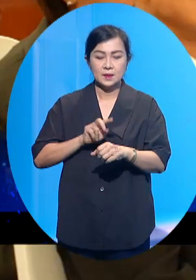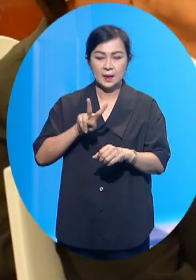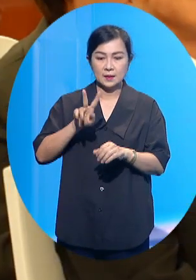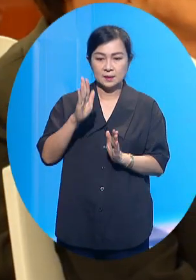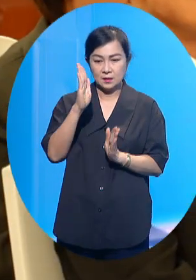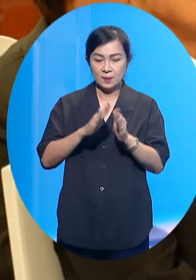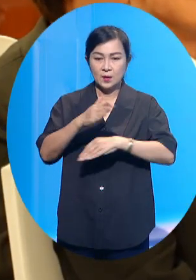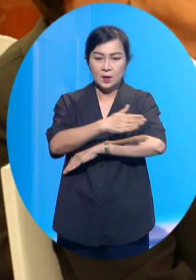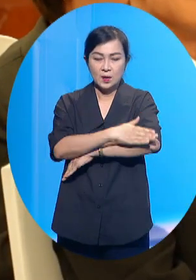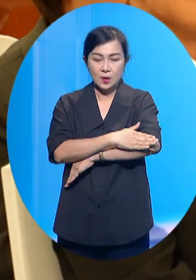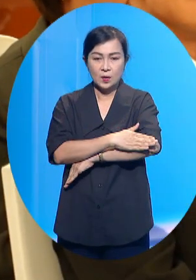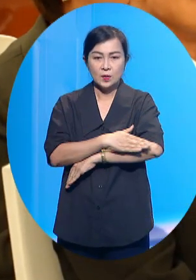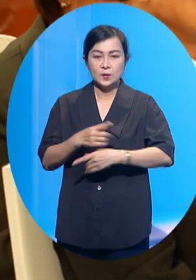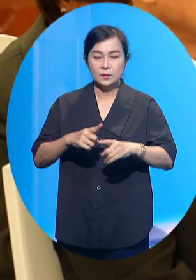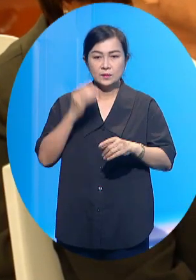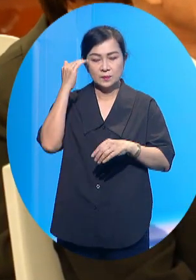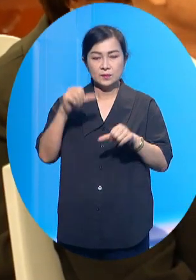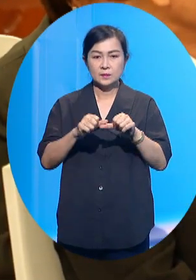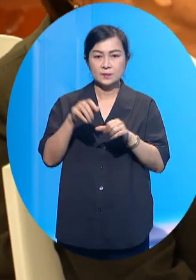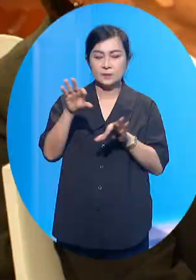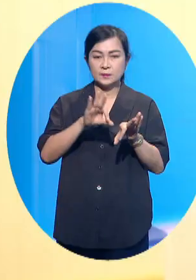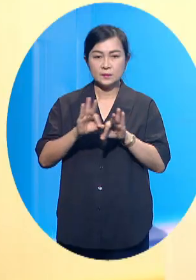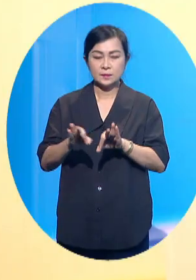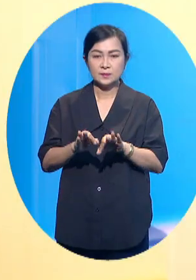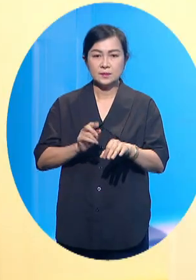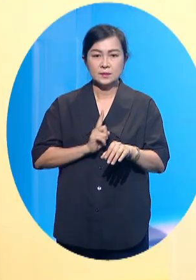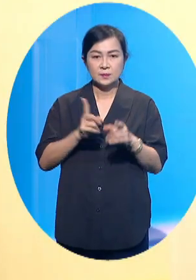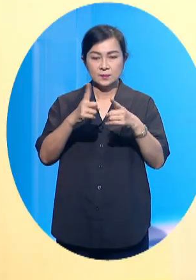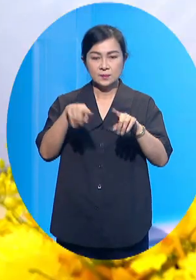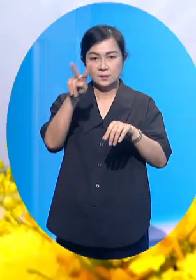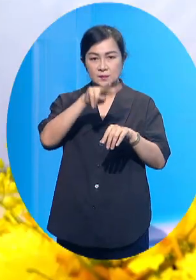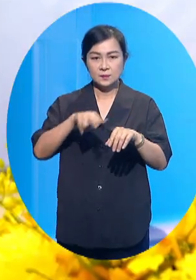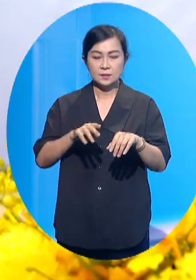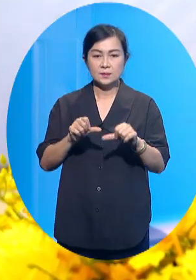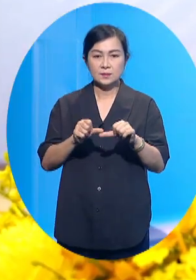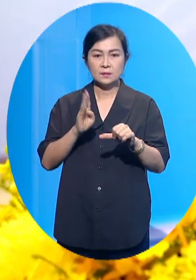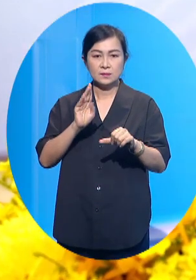phố, hỗ trợ cá nhân doanh nghiệp Hàn Quốc tại Thành phố Hồ Chí Minh, cá nhân doanh nghiệp Việt Nam tại Thành phố